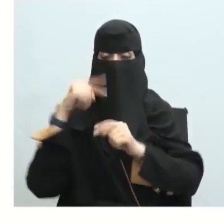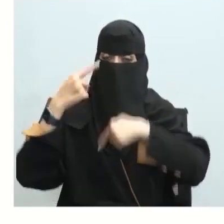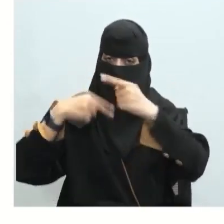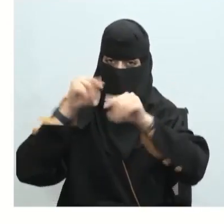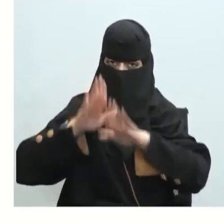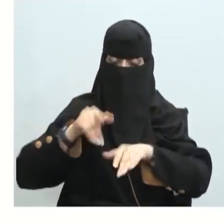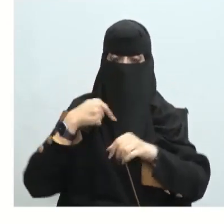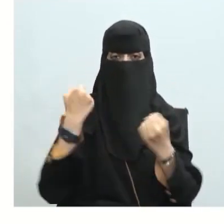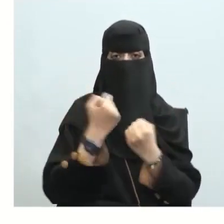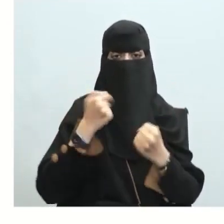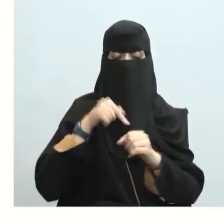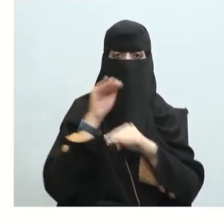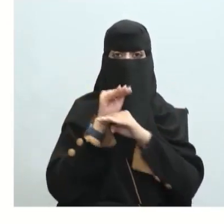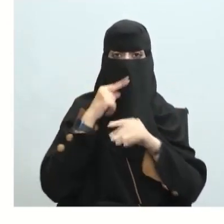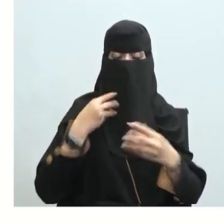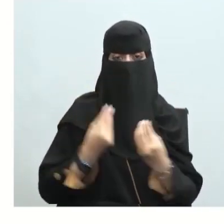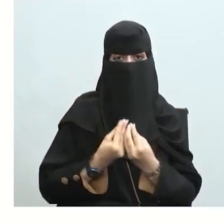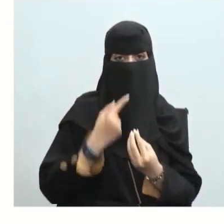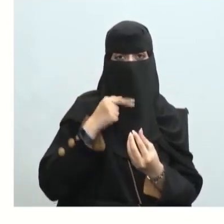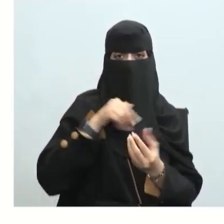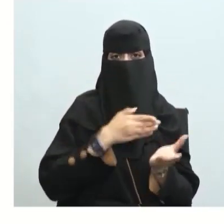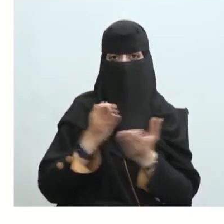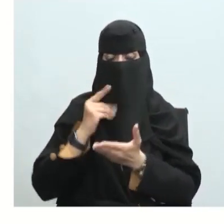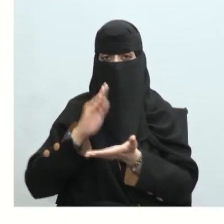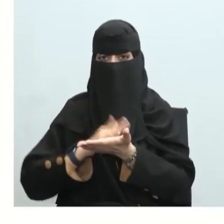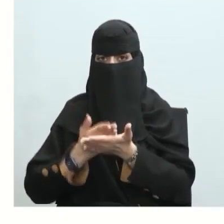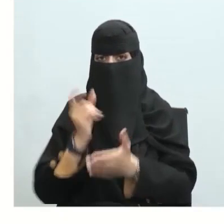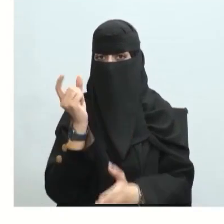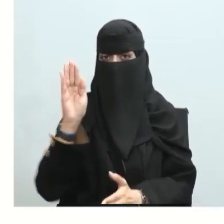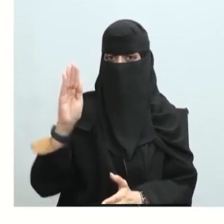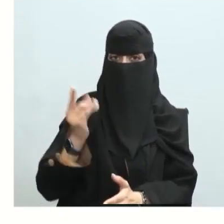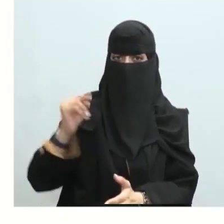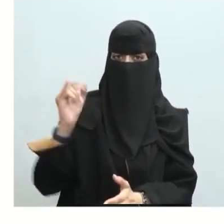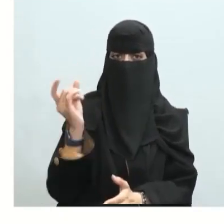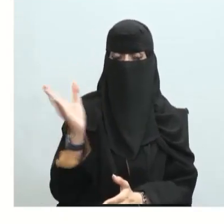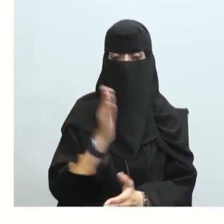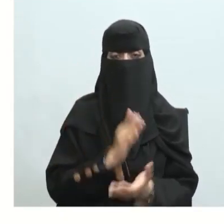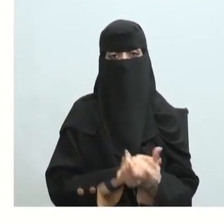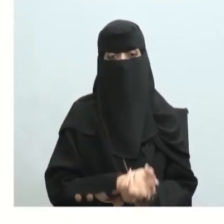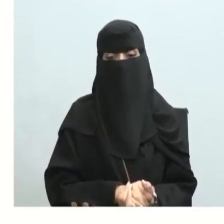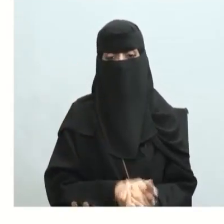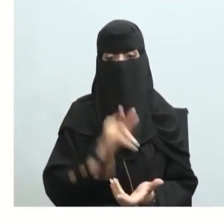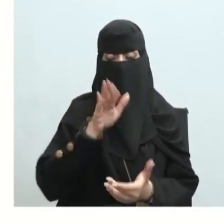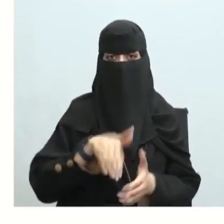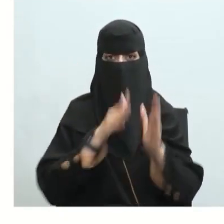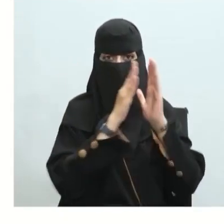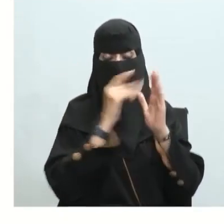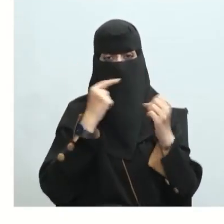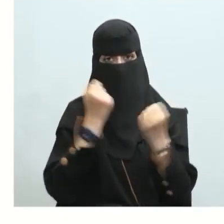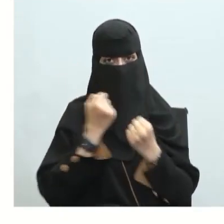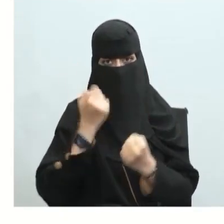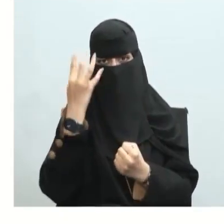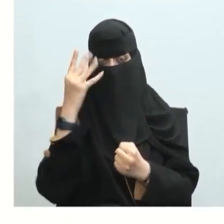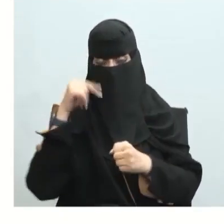نستكمل ايضا نشاطات التعلم شاركني في تقديم هذا الدرس في لغه الاشاره الاستاذه نسرين النصار نحن في الوحده التدريبيه